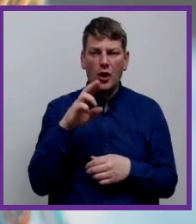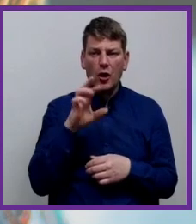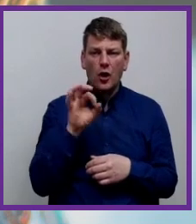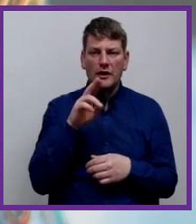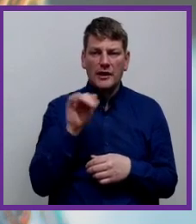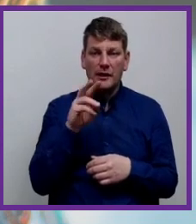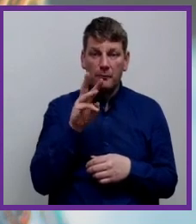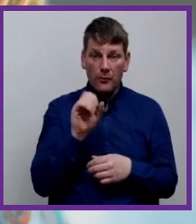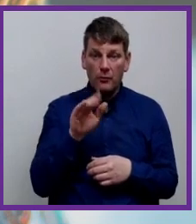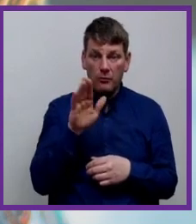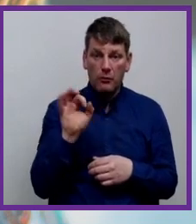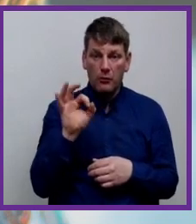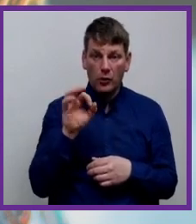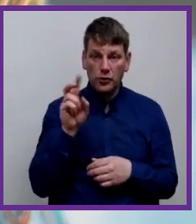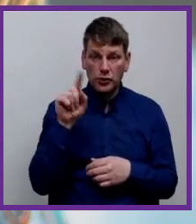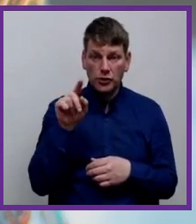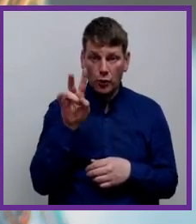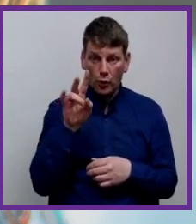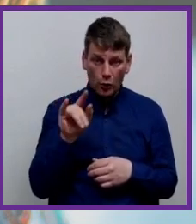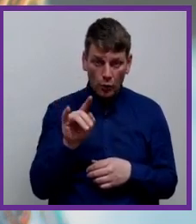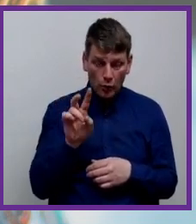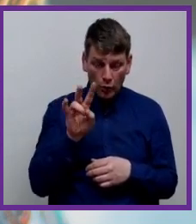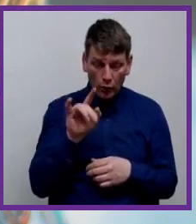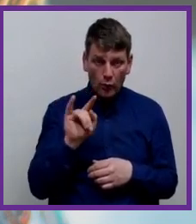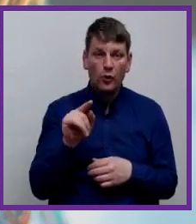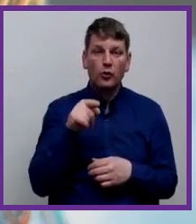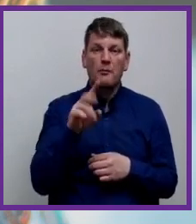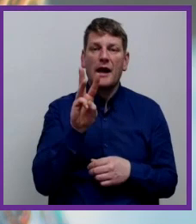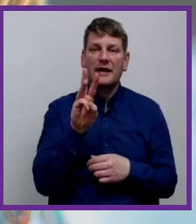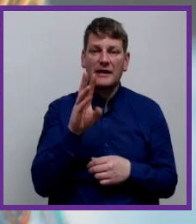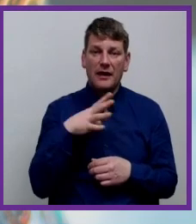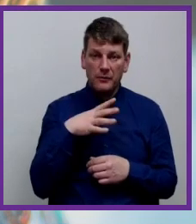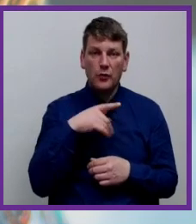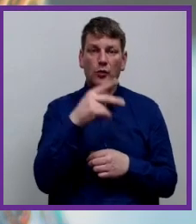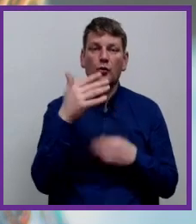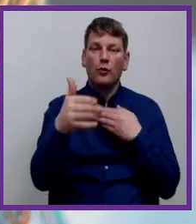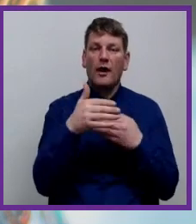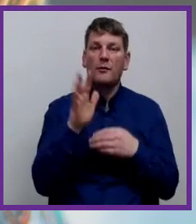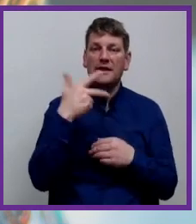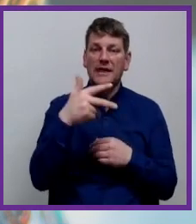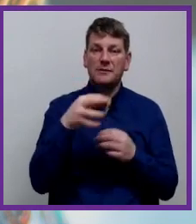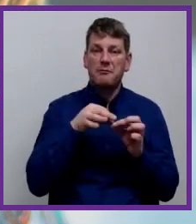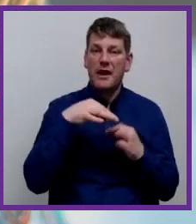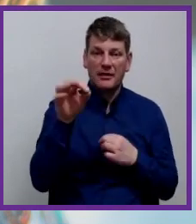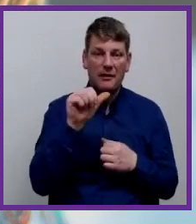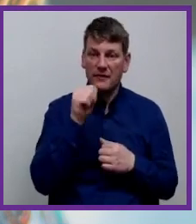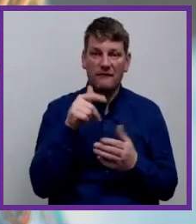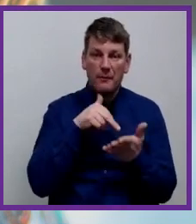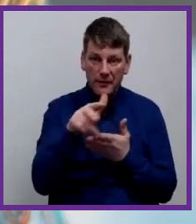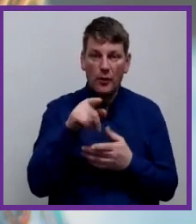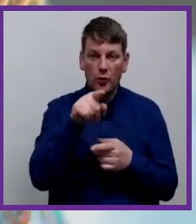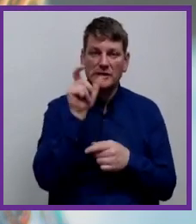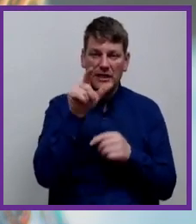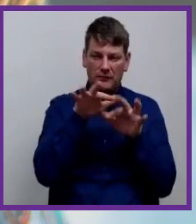kur es biju Madridē, nu pat, nu tur tuvāk pa 30 metriem nevar pieiet, jo viņš ir aplenkts ar cilvēku